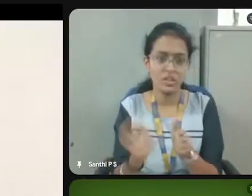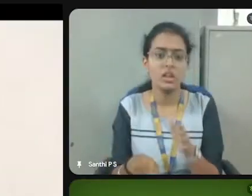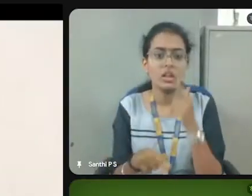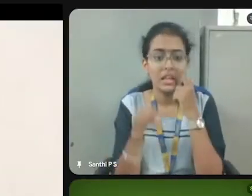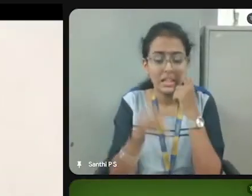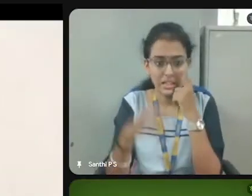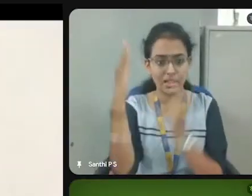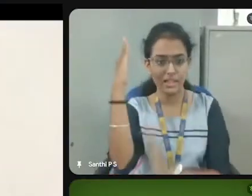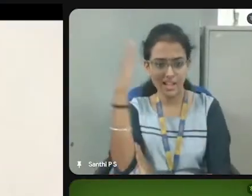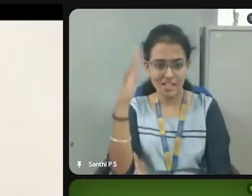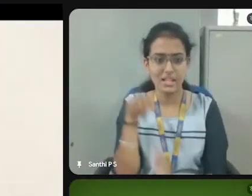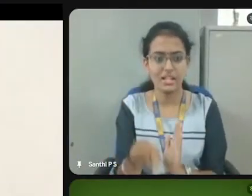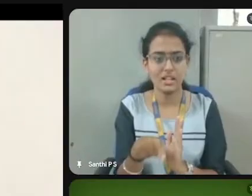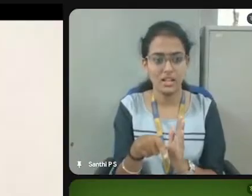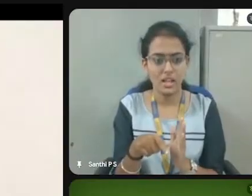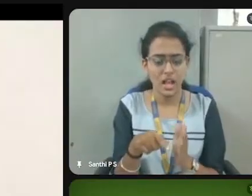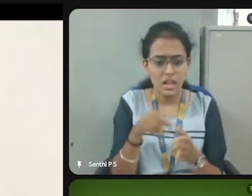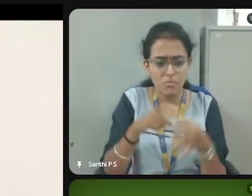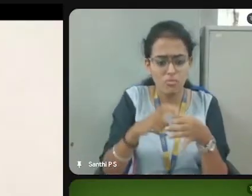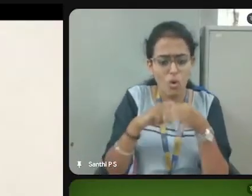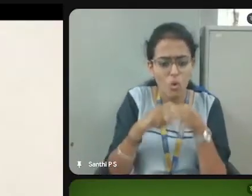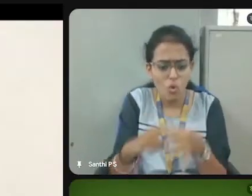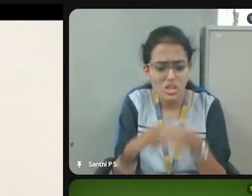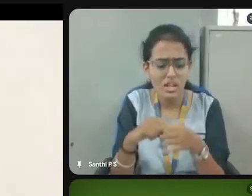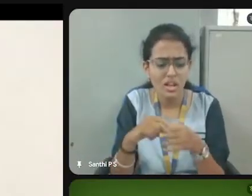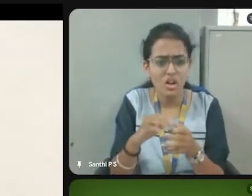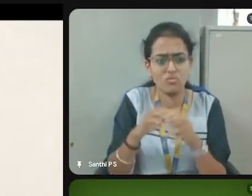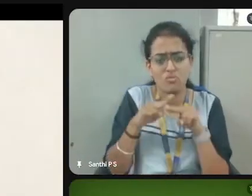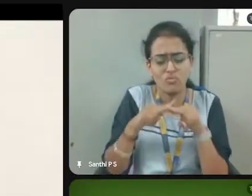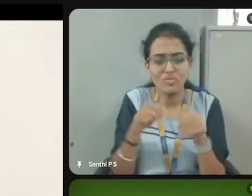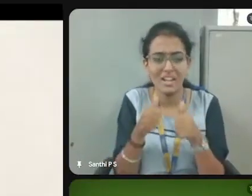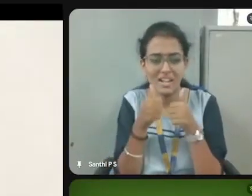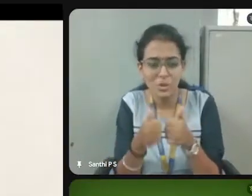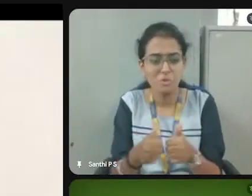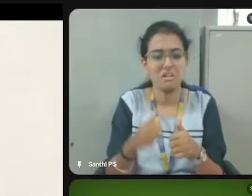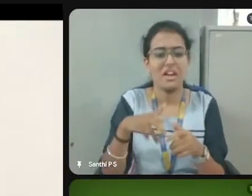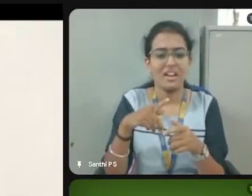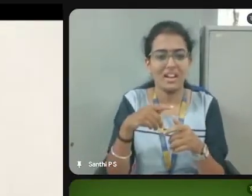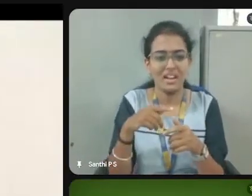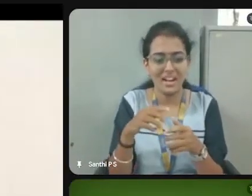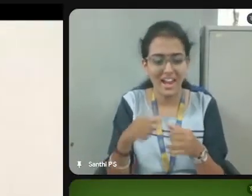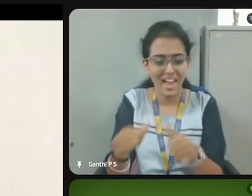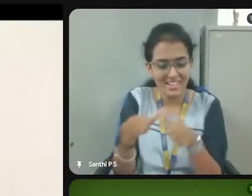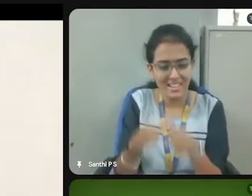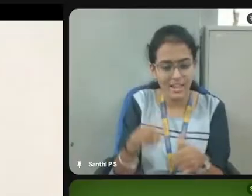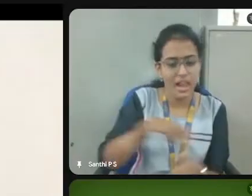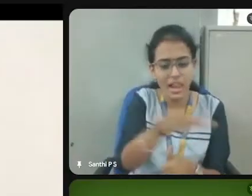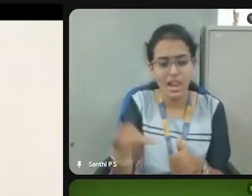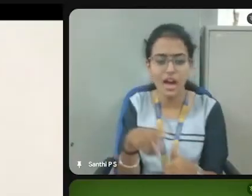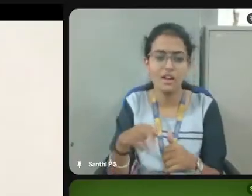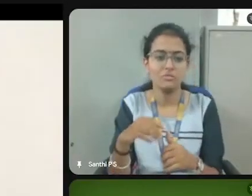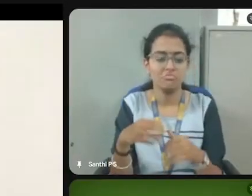സെഷനിൽ നമ്മോടൊപ്പം നമ്മുടെ ചോദ്യങ്ങൾക്ക് വളരെ നന്നായി മറുപടി പറഞ്ഞ എല്ലാ വിദഗ്ധർക്കും വളരെയധികം